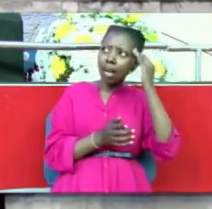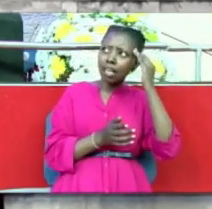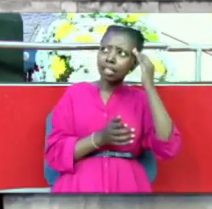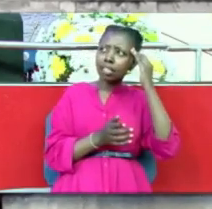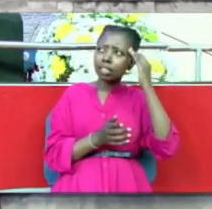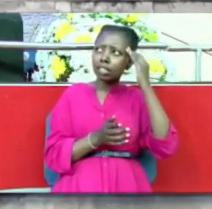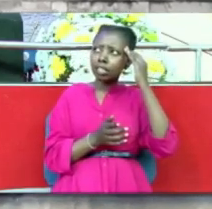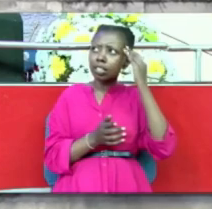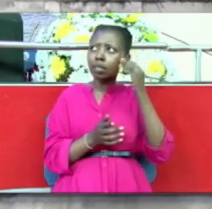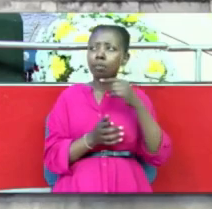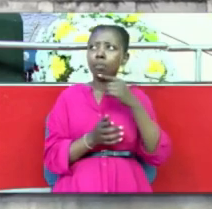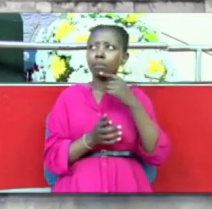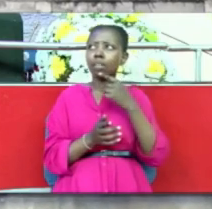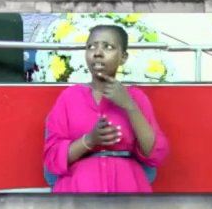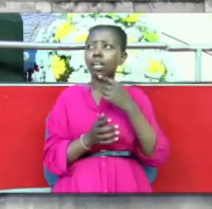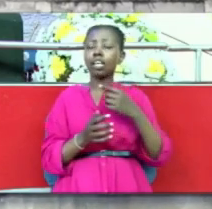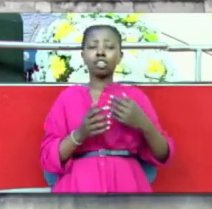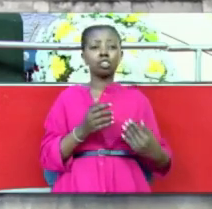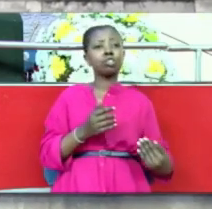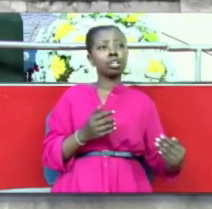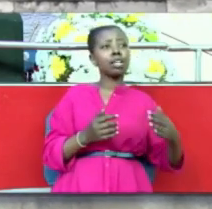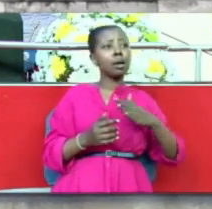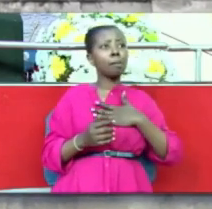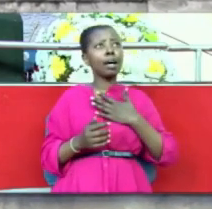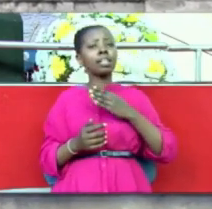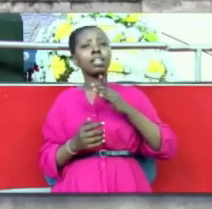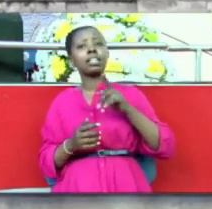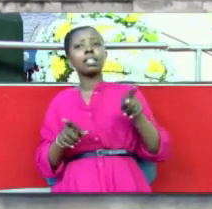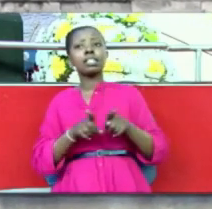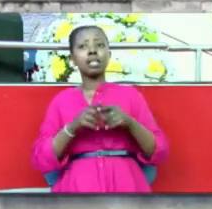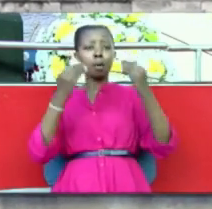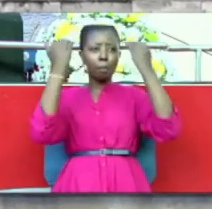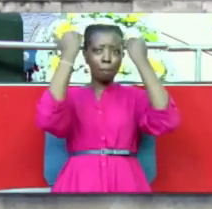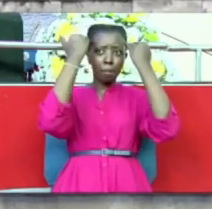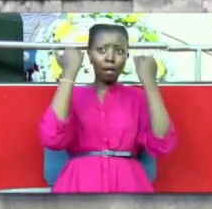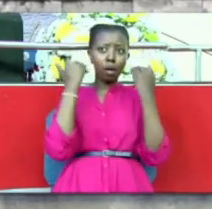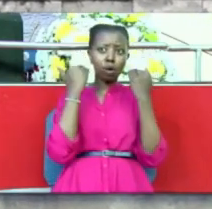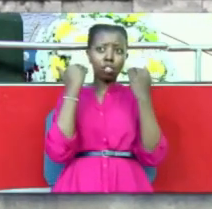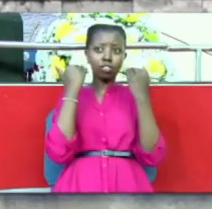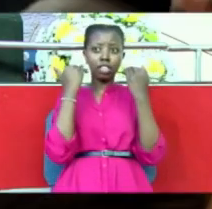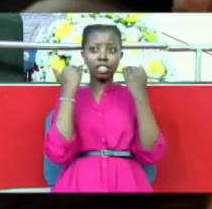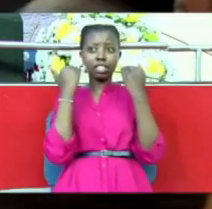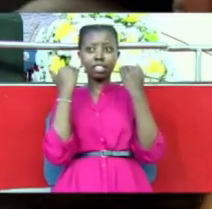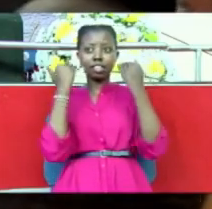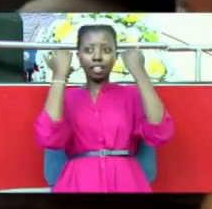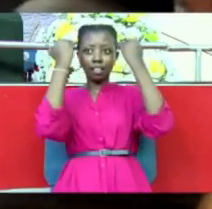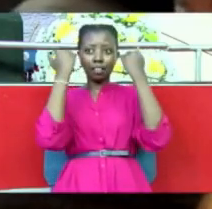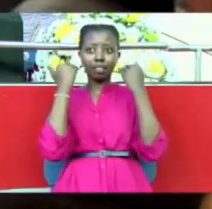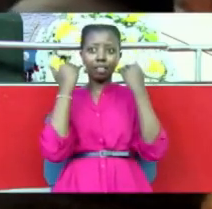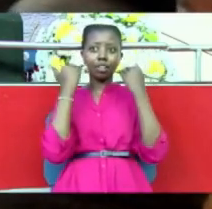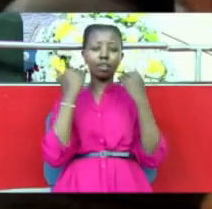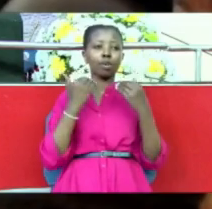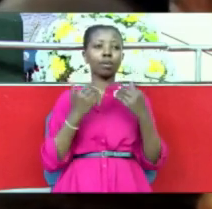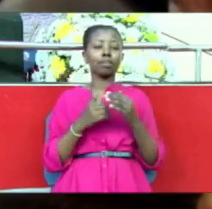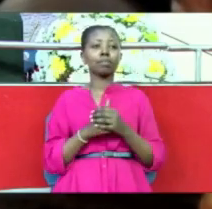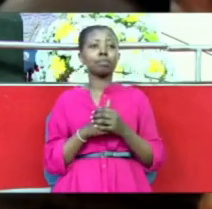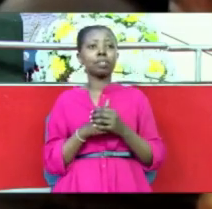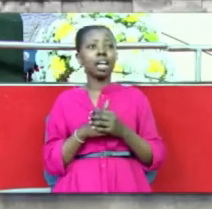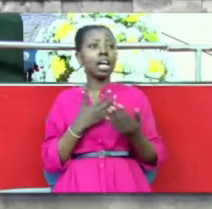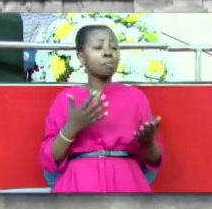kuweka chini. Mtoto wangu atakuwa Chief Justice. Hey! Amen. Na saa hiyo labda